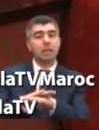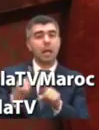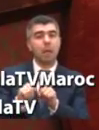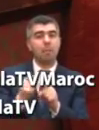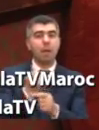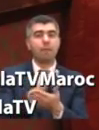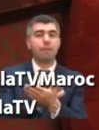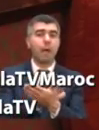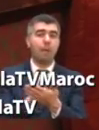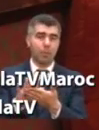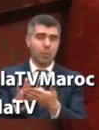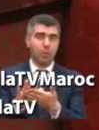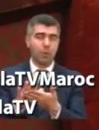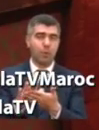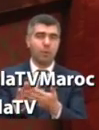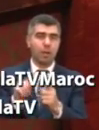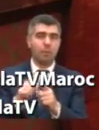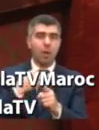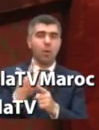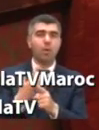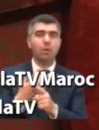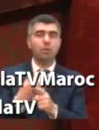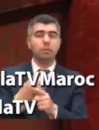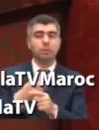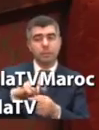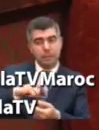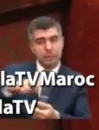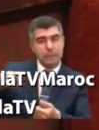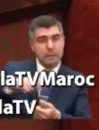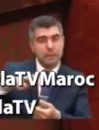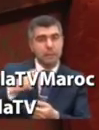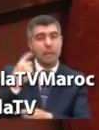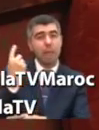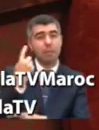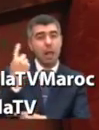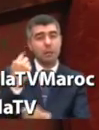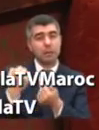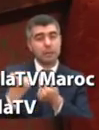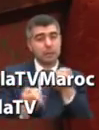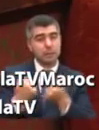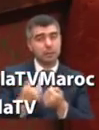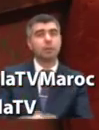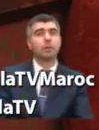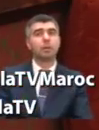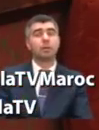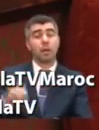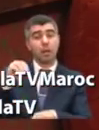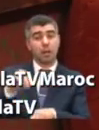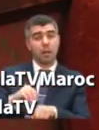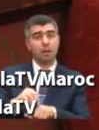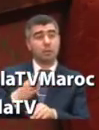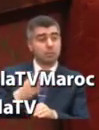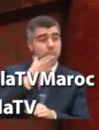العلاجات الخاصه بالولاده، المجانيه ديال النقل وسياره الاسعاف، توفير ديال الادويه الحيويه، تعزيز الفرق